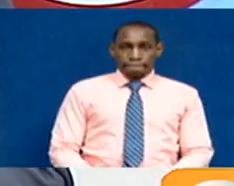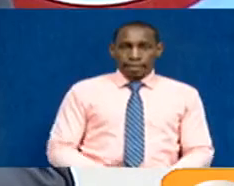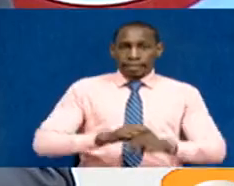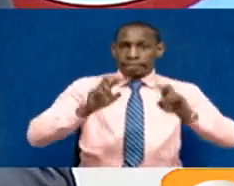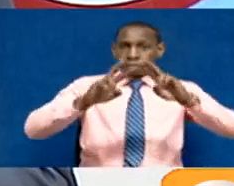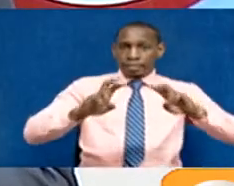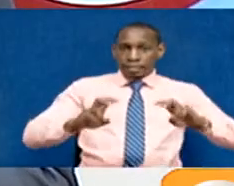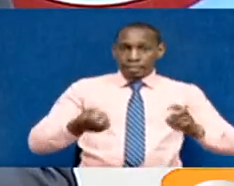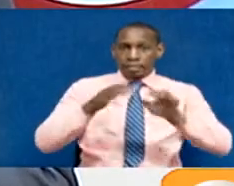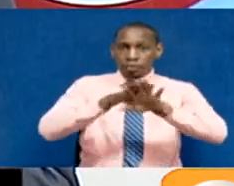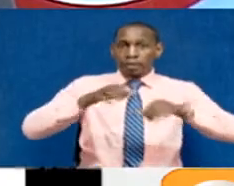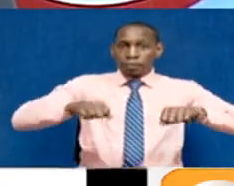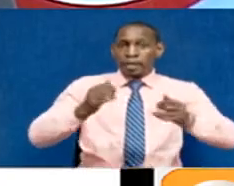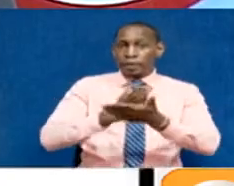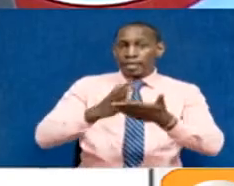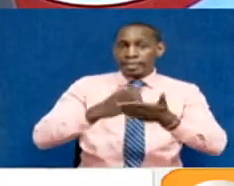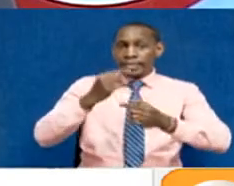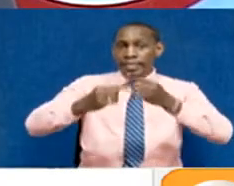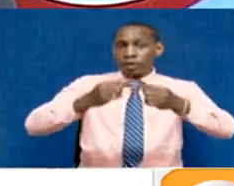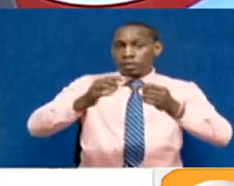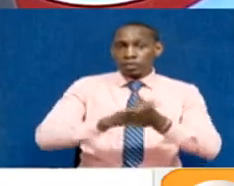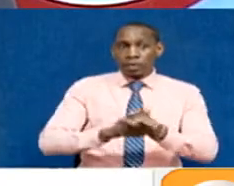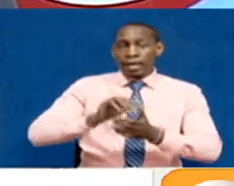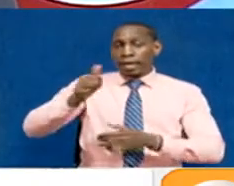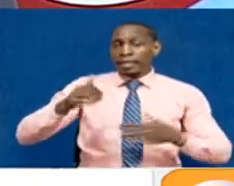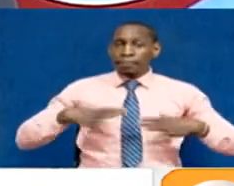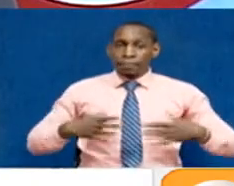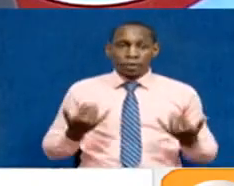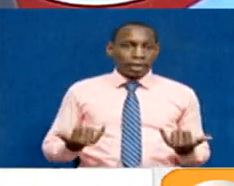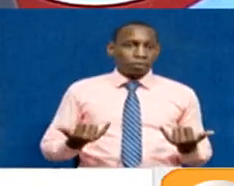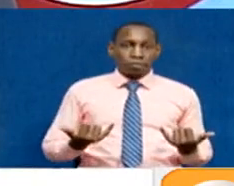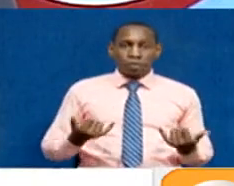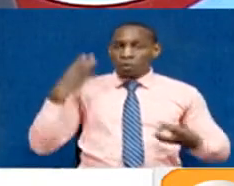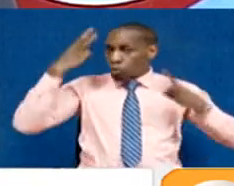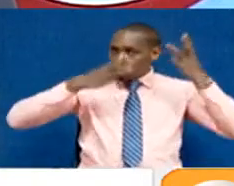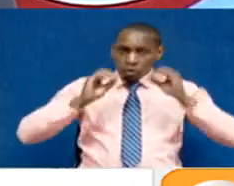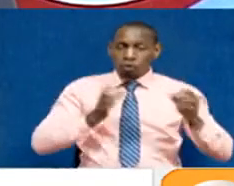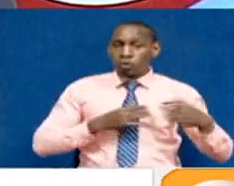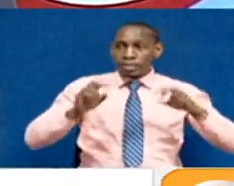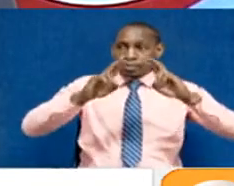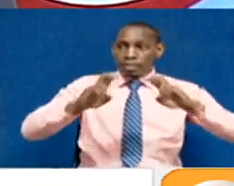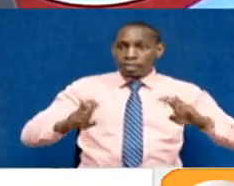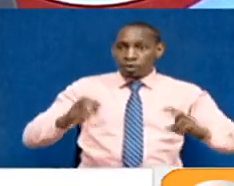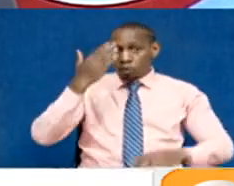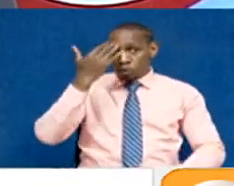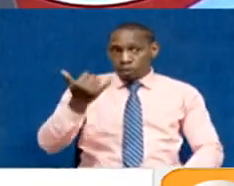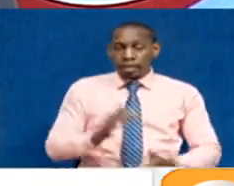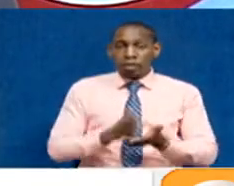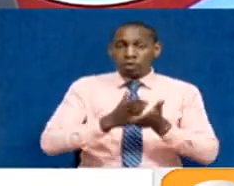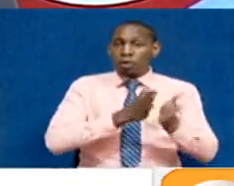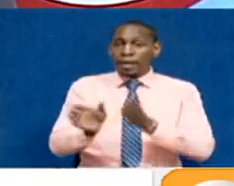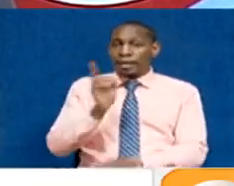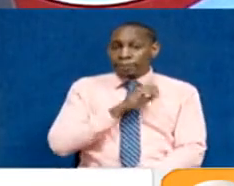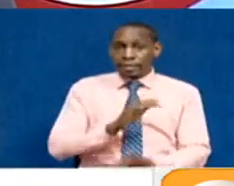Huku operesheni ya kulainisha sekta ya bodaboda nchini ikiendelea, kuna wale ambao hawana hofu yoyote kuhusu operesheni hiyo kwa vile